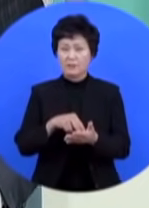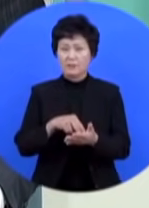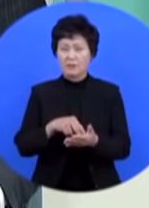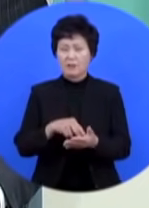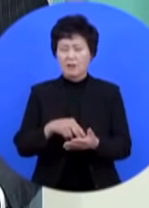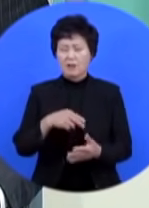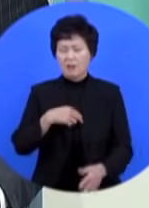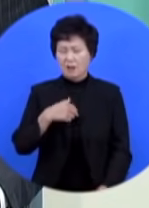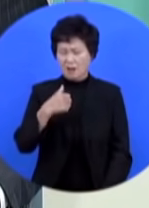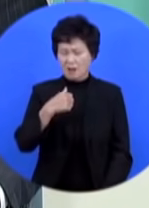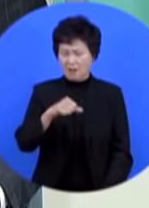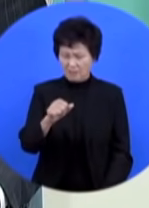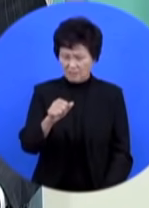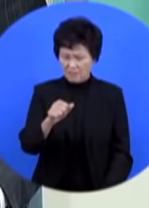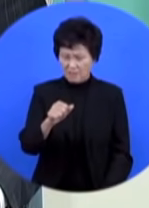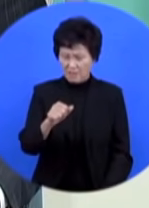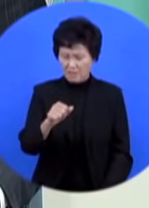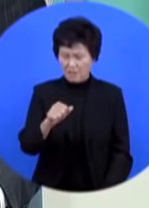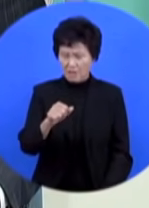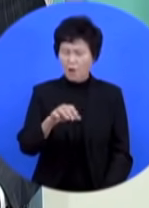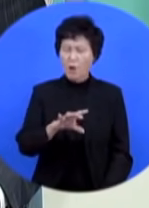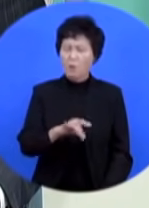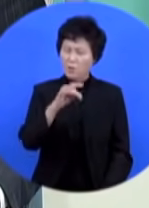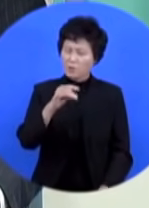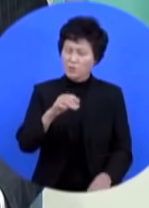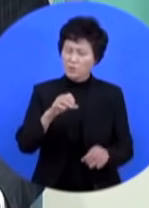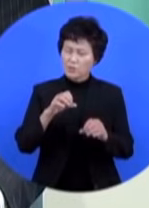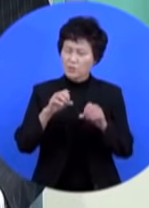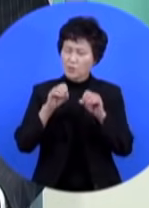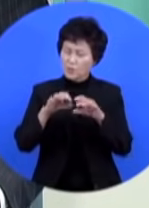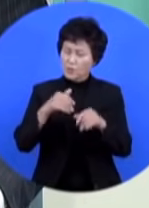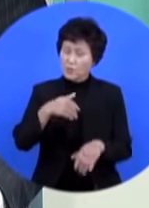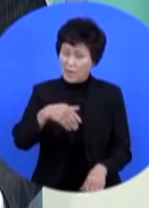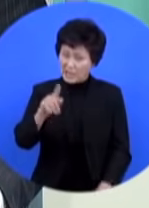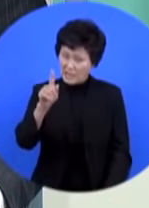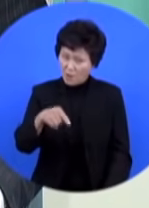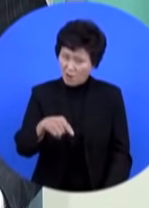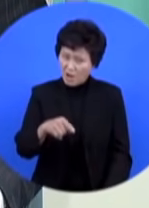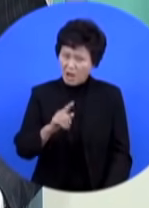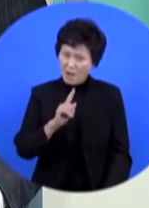했나라는 그런 자책감 같은 것도 들지 않았나요?